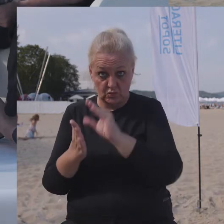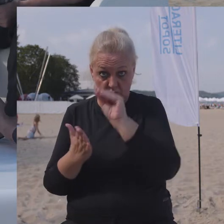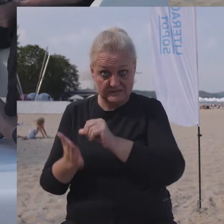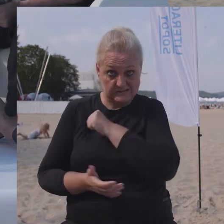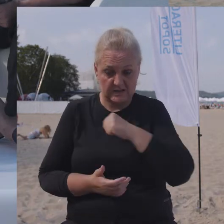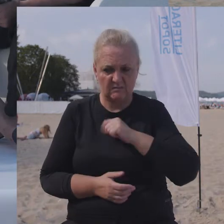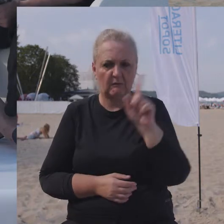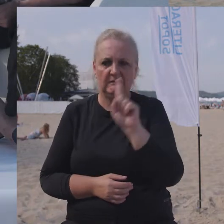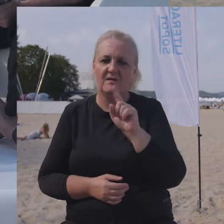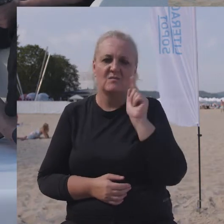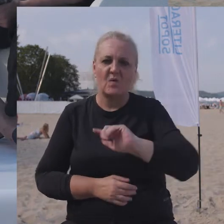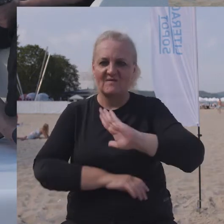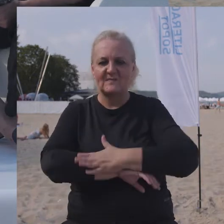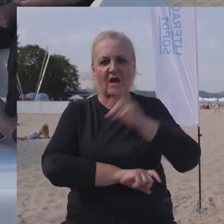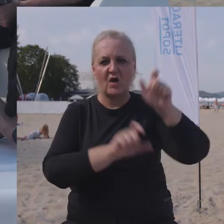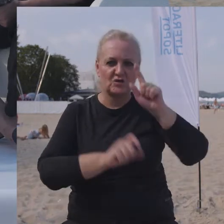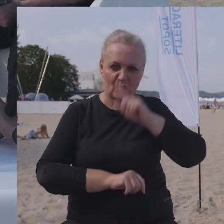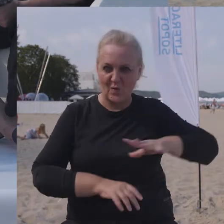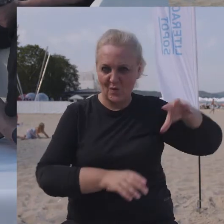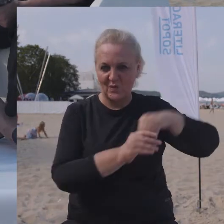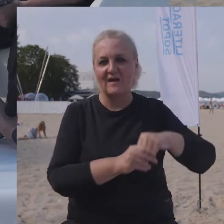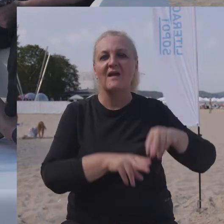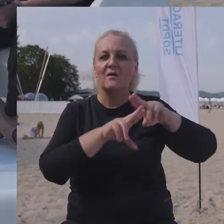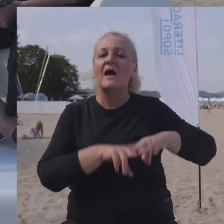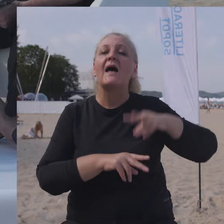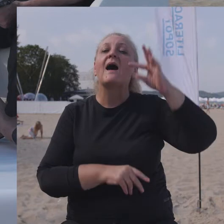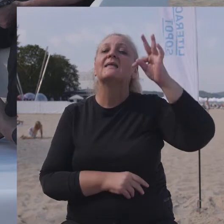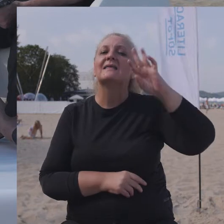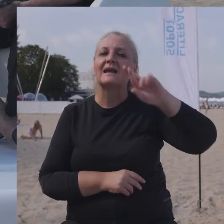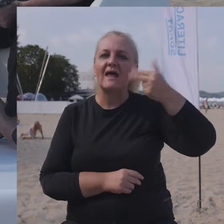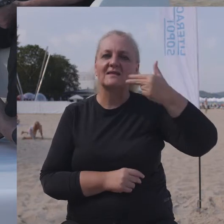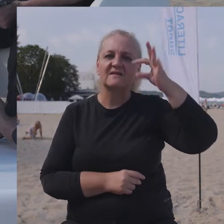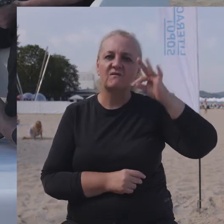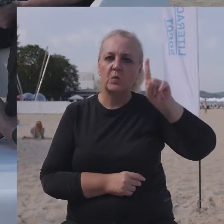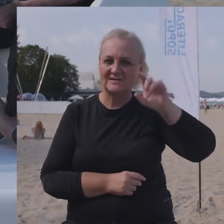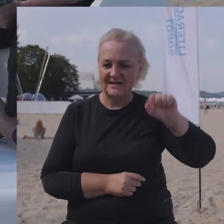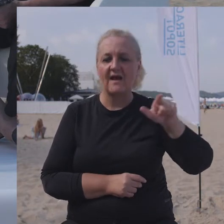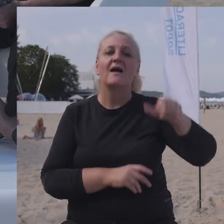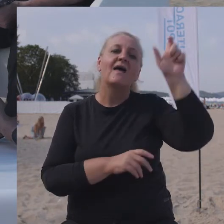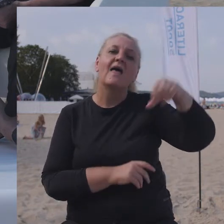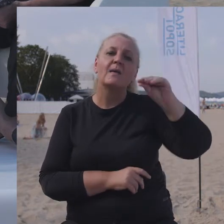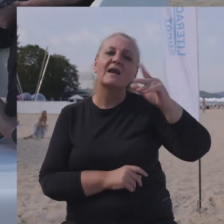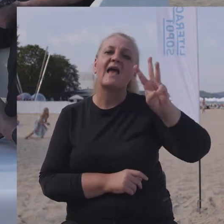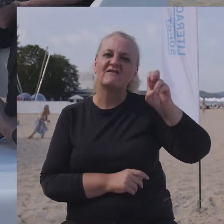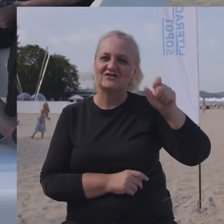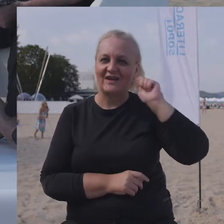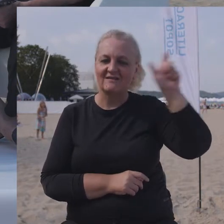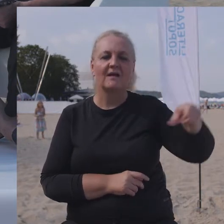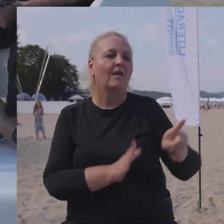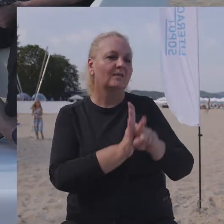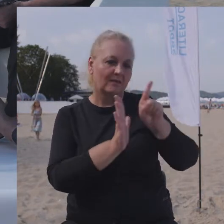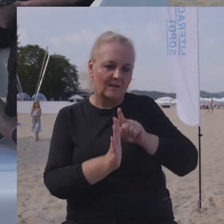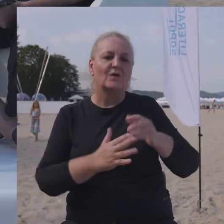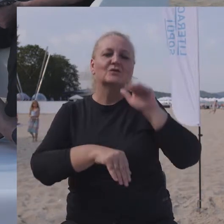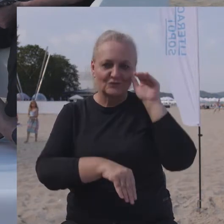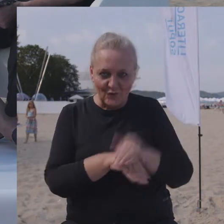bez wsparcia osób ze społeczności. Fundacja Transfuzja w osobie Emilii Wiśniewskiej na szczęście dla mnie